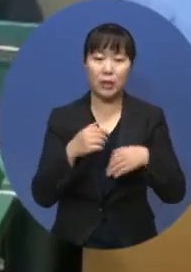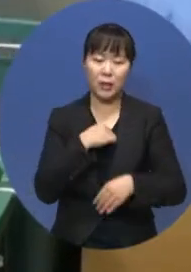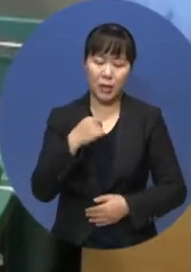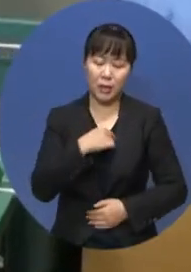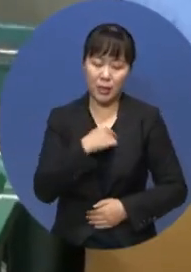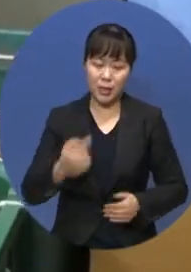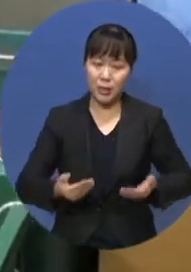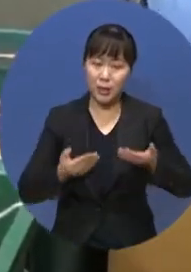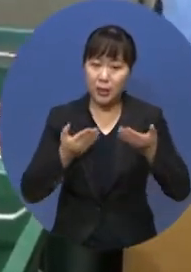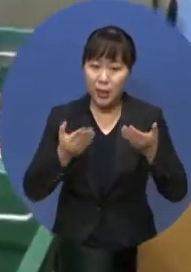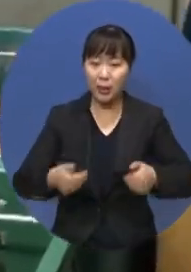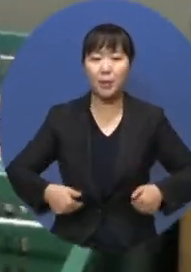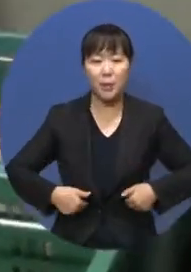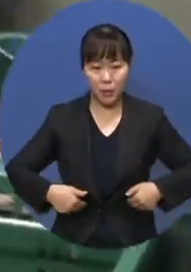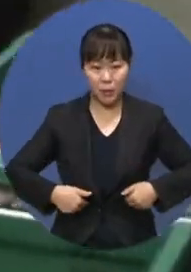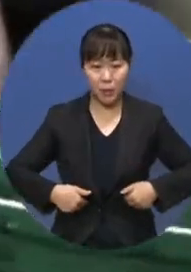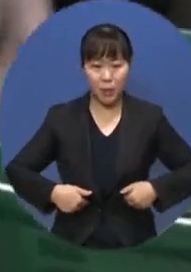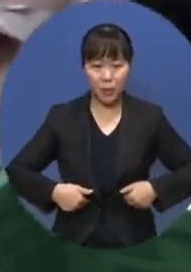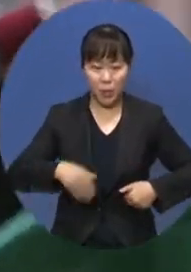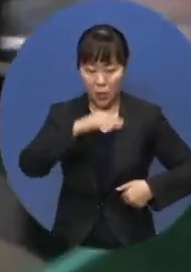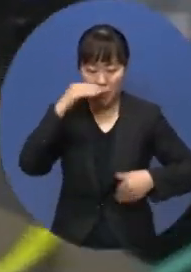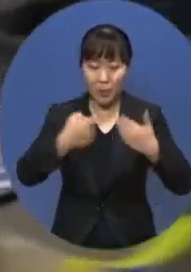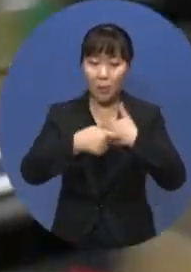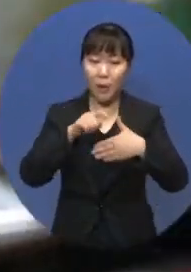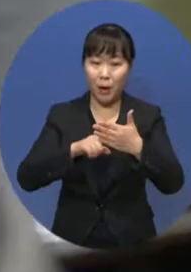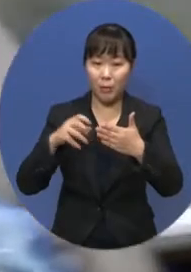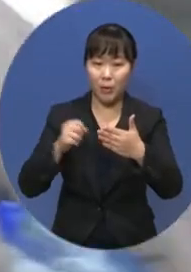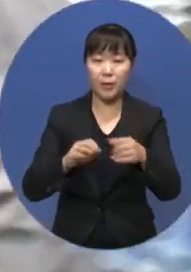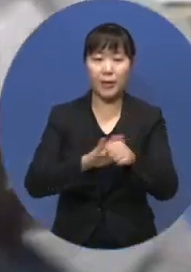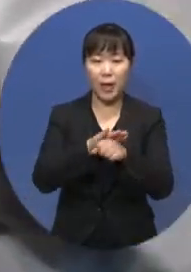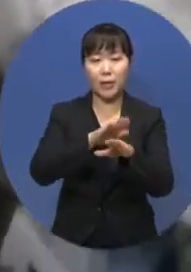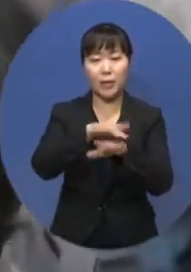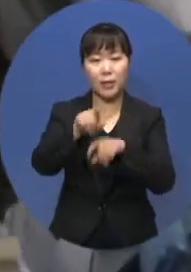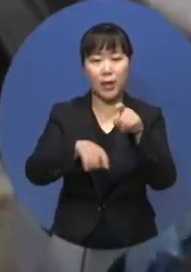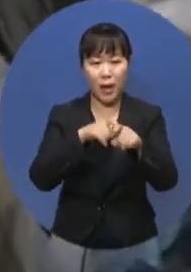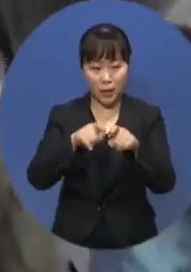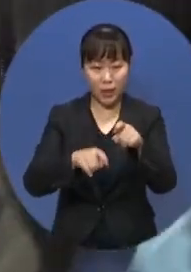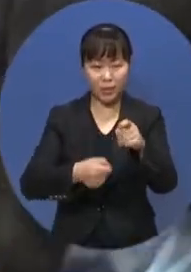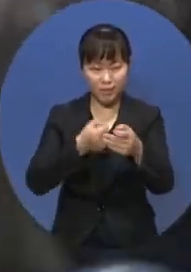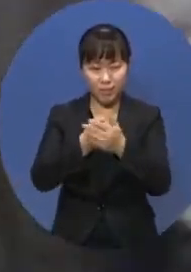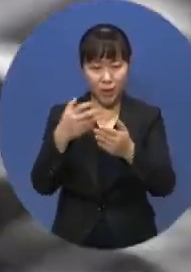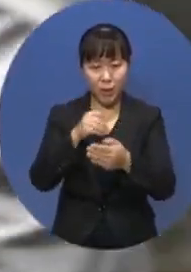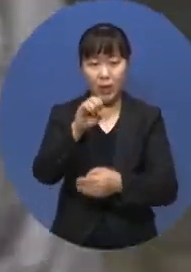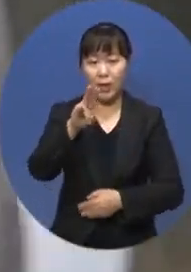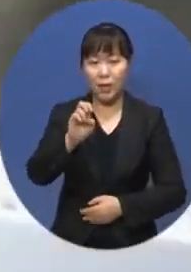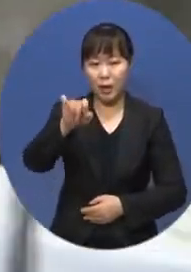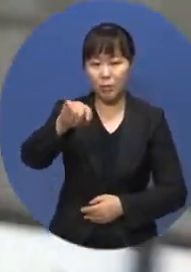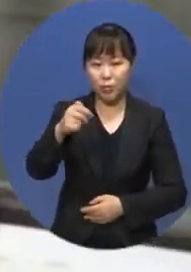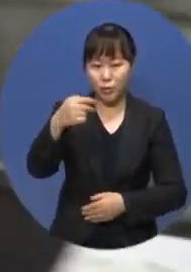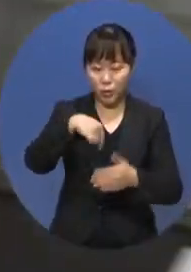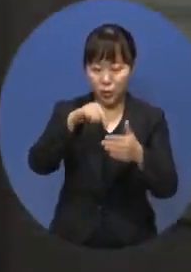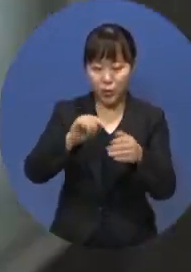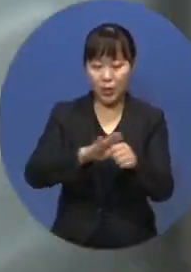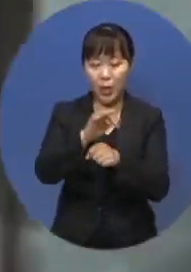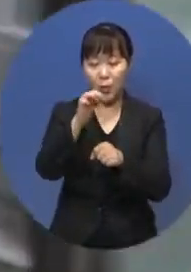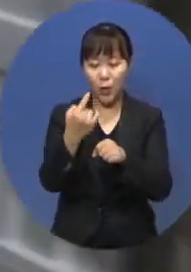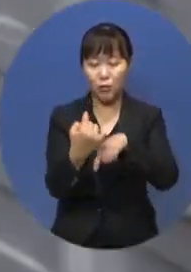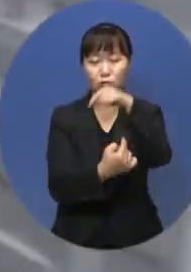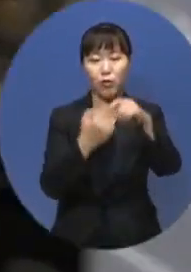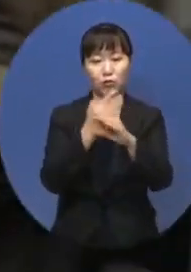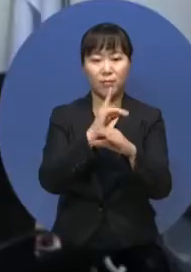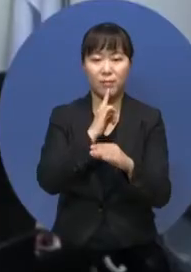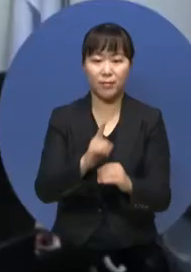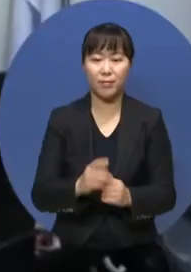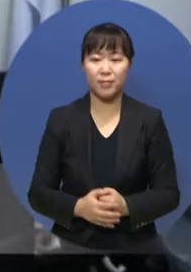희생이 전제되어야 하며 올곧은 마음으로 사랑을 실천하는 다짐으로 양푼이 속 사랑을 운영하고 있다고